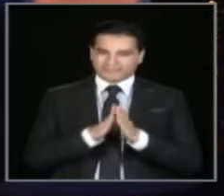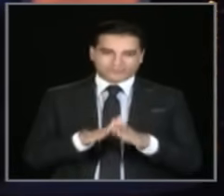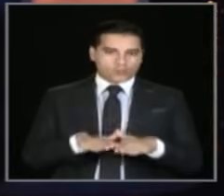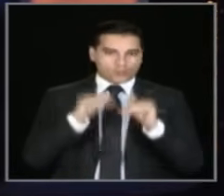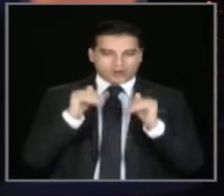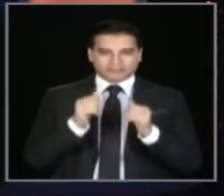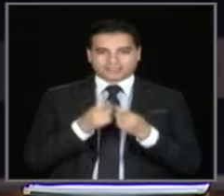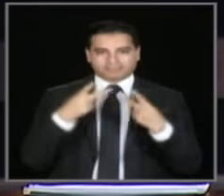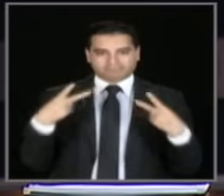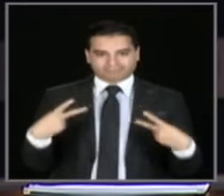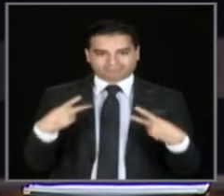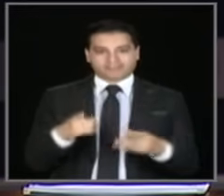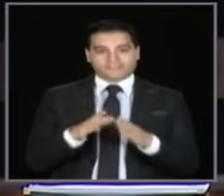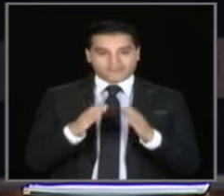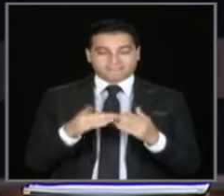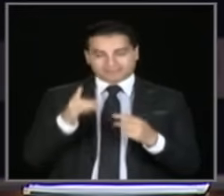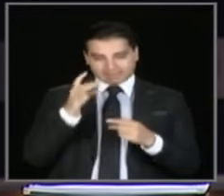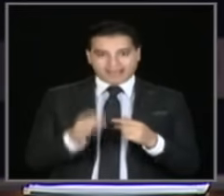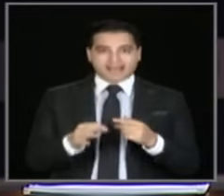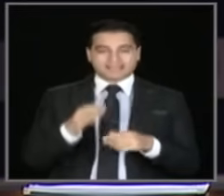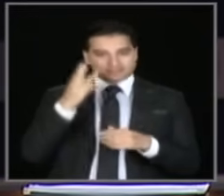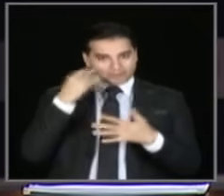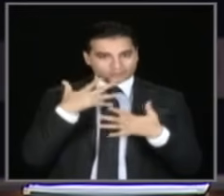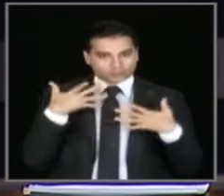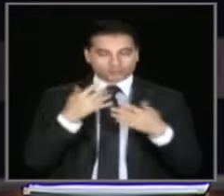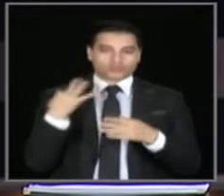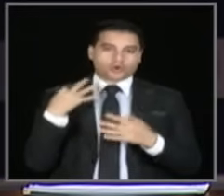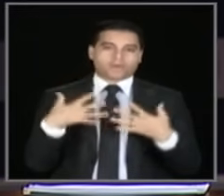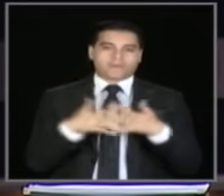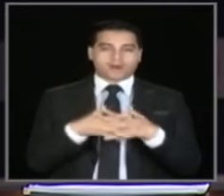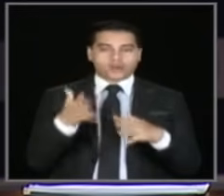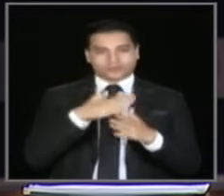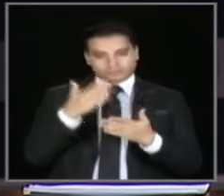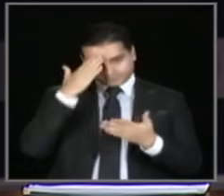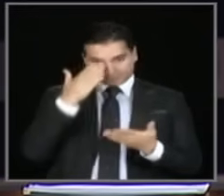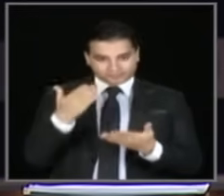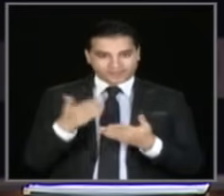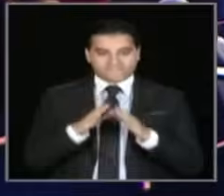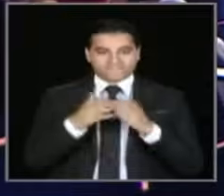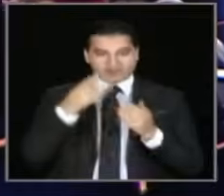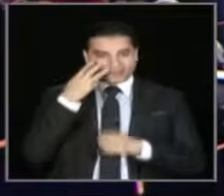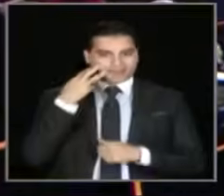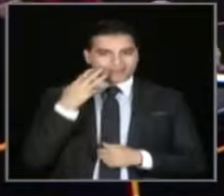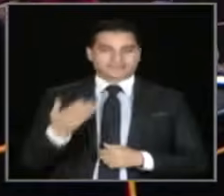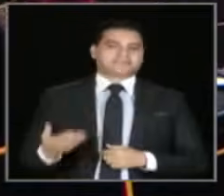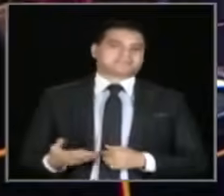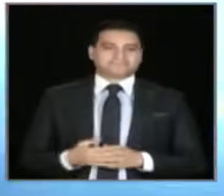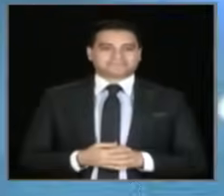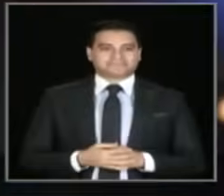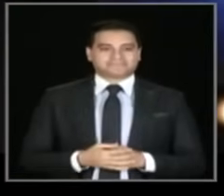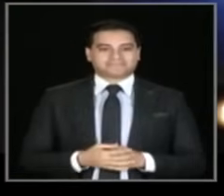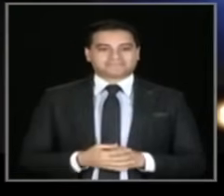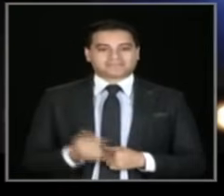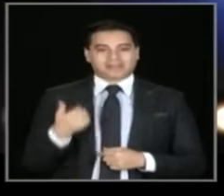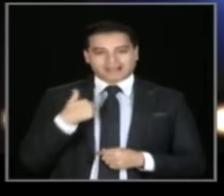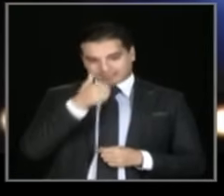الشديد وادعوا البطولة، بس أكيد استمتعوا بالتجربة. رعب كلها فريق تايجرز.